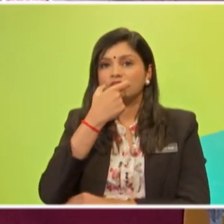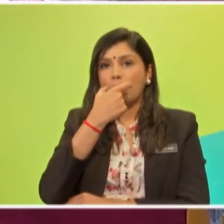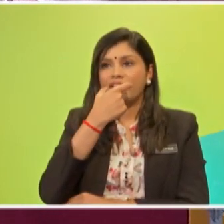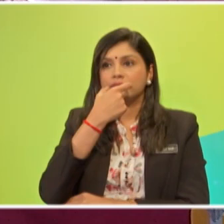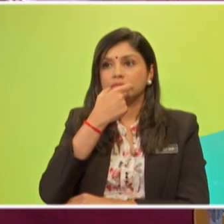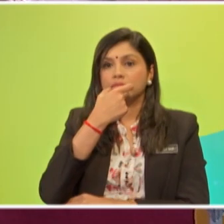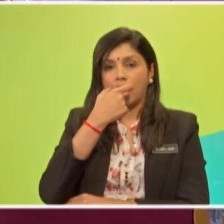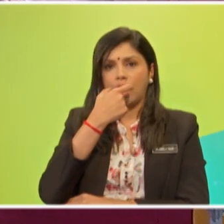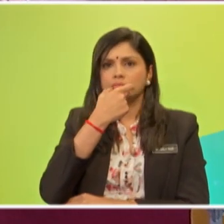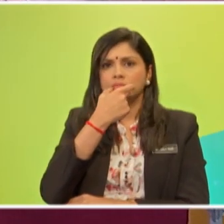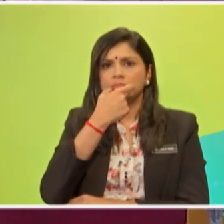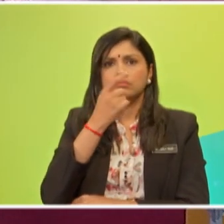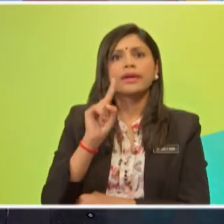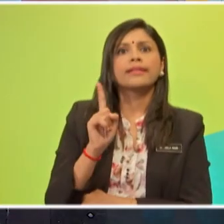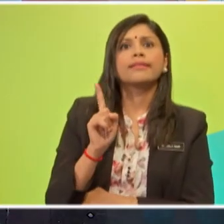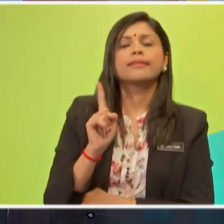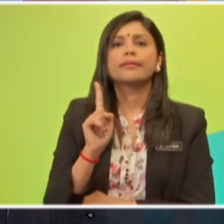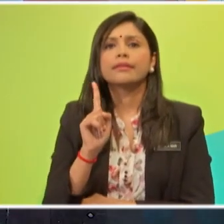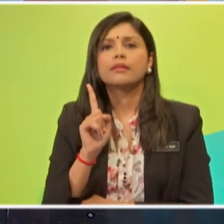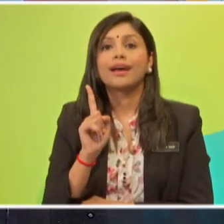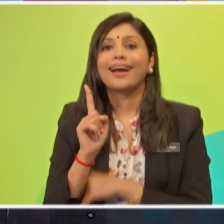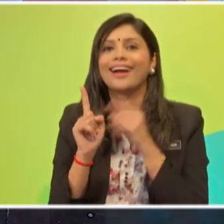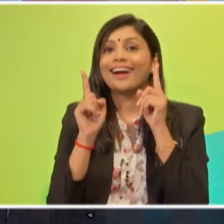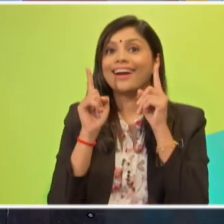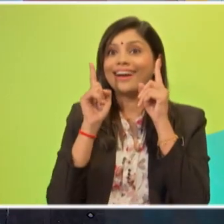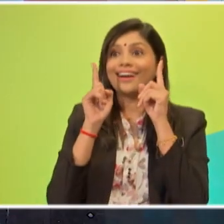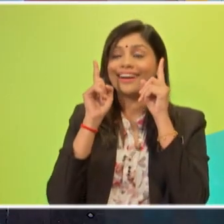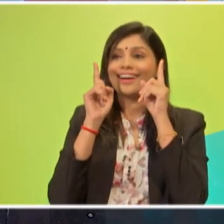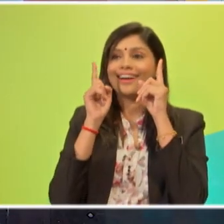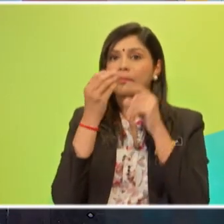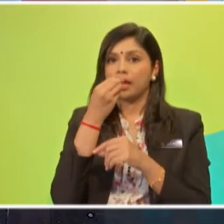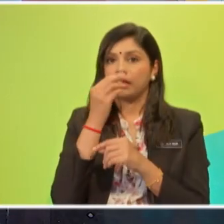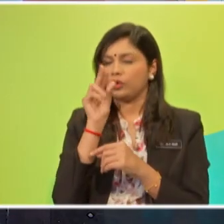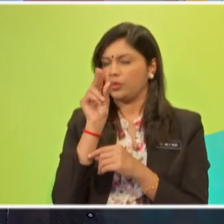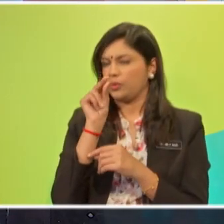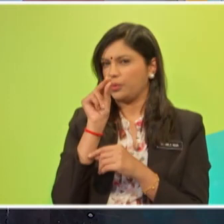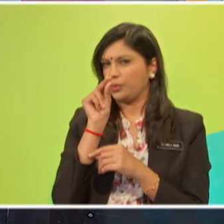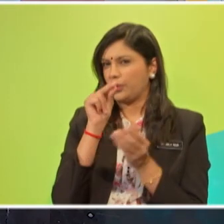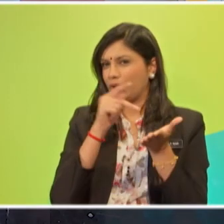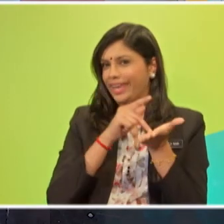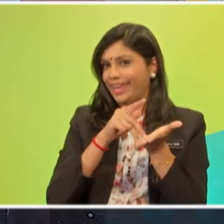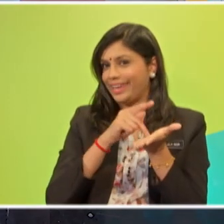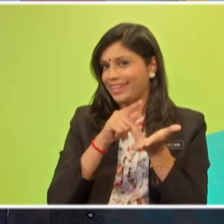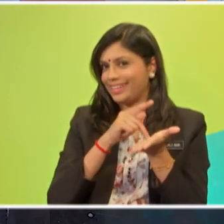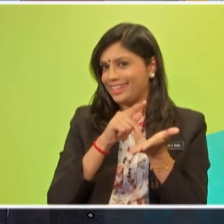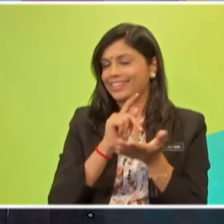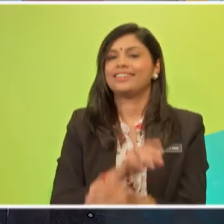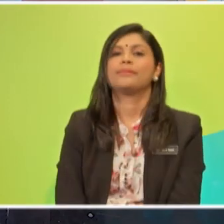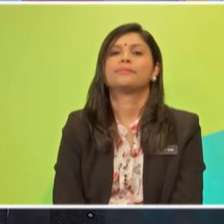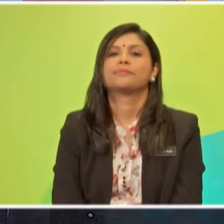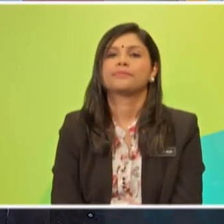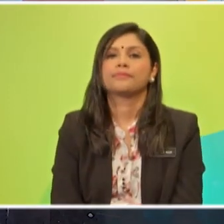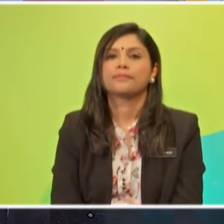Dekat atas biskut. Yang tu. Ini, cikgu. Yang ini kita boleh makan ke? Bukan. Yang ini untuk kira lah. Untuk kira. Oh, okey, baik.